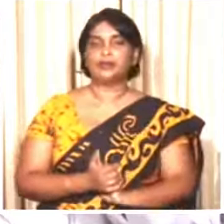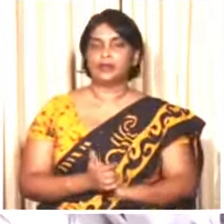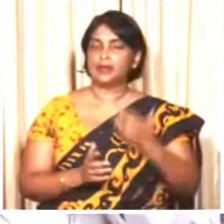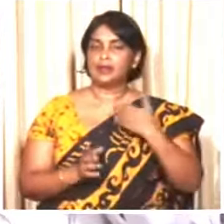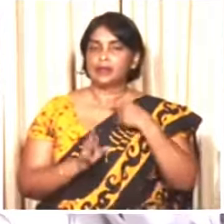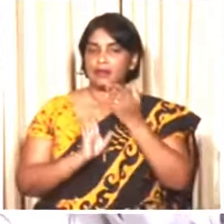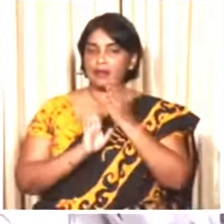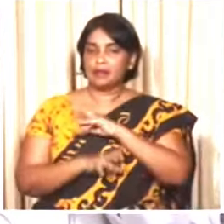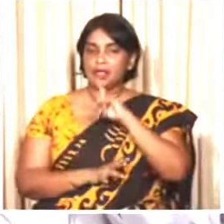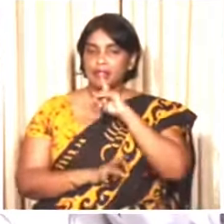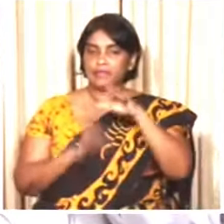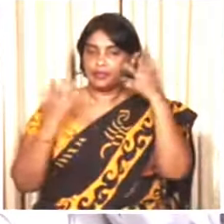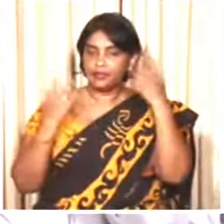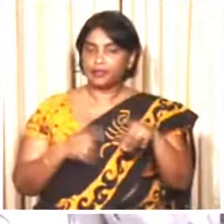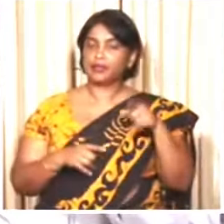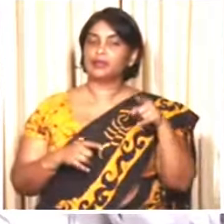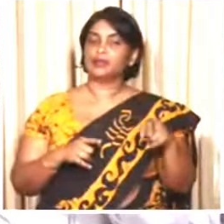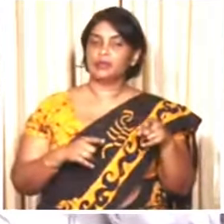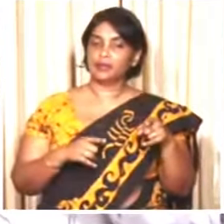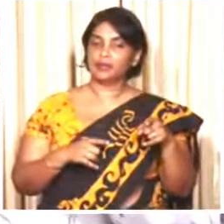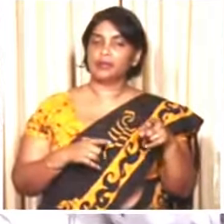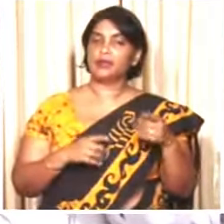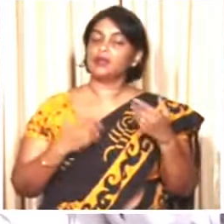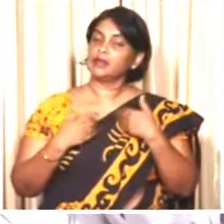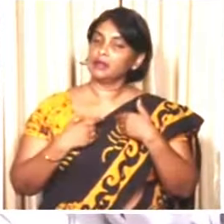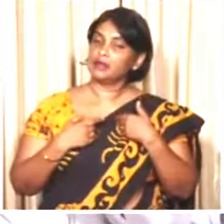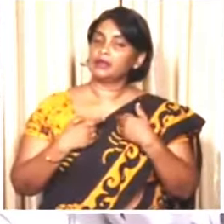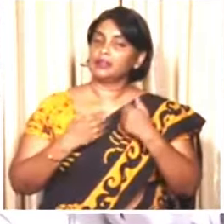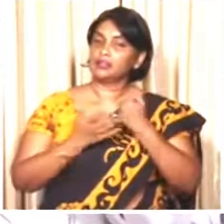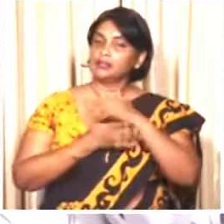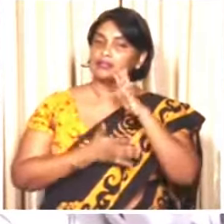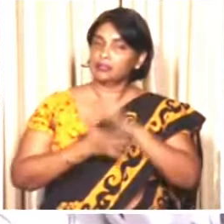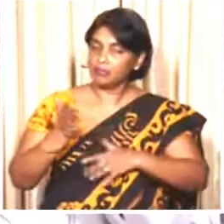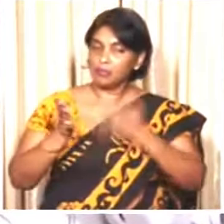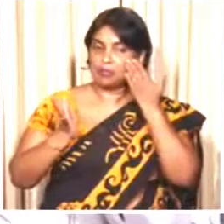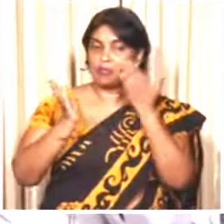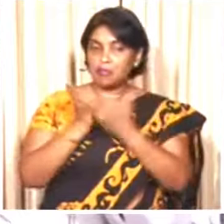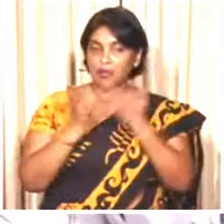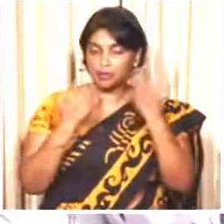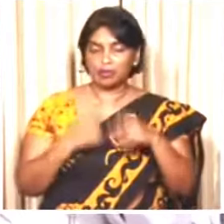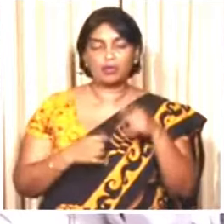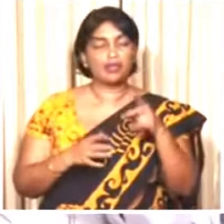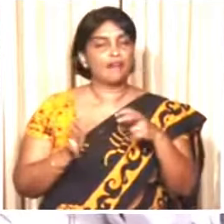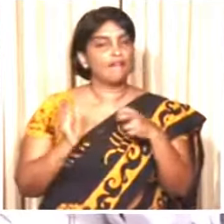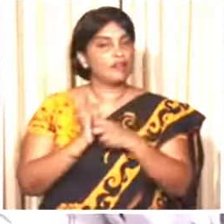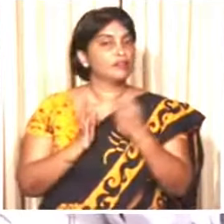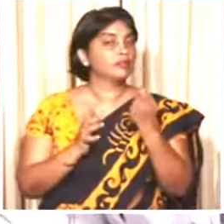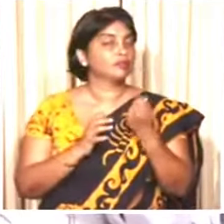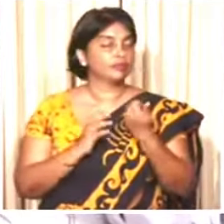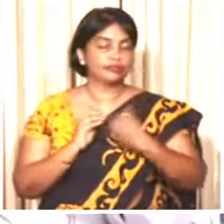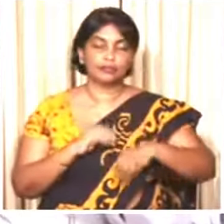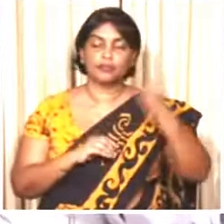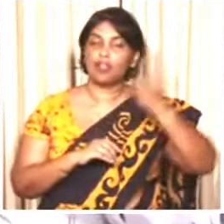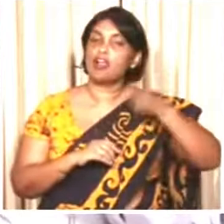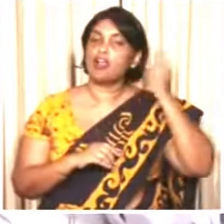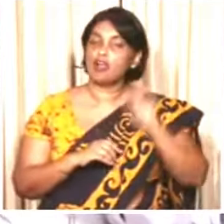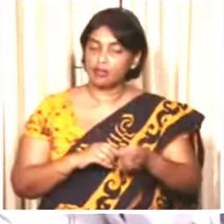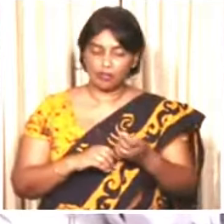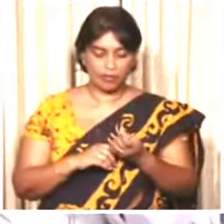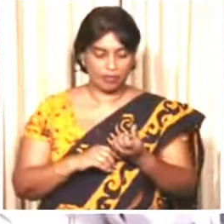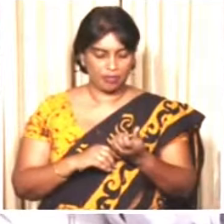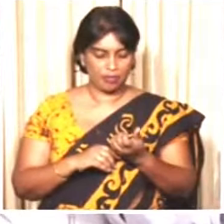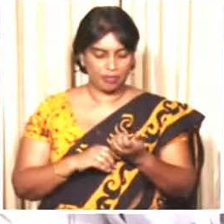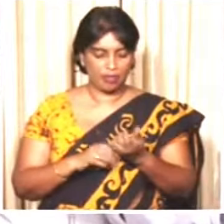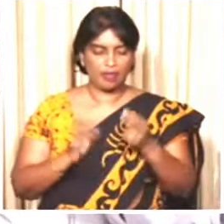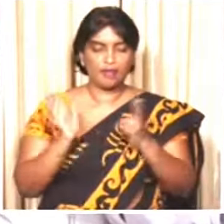එදා මේක මතු කරුවයින් පස්සේ අපි අදාළ ලිපි කොටු බැලුවාම වීසා ගාස්තු වැඩි කිරීම අනුමත කරලා තියෙනවා හොඳයි